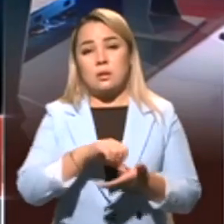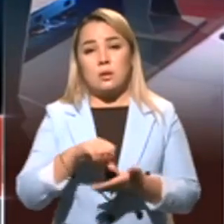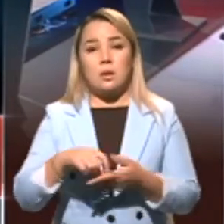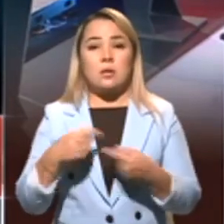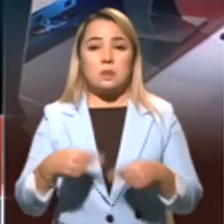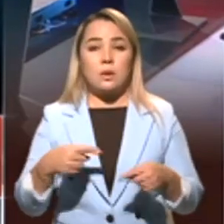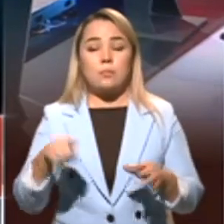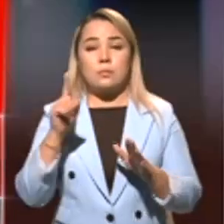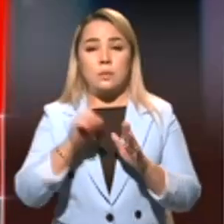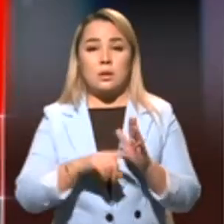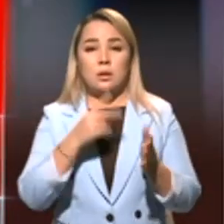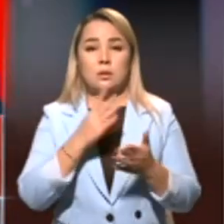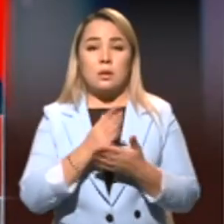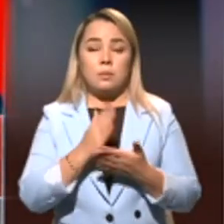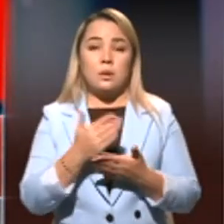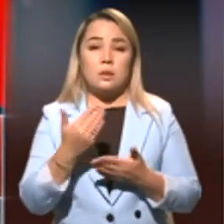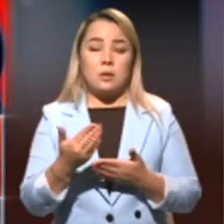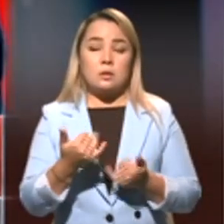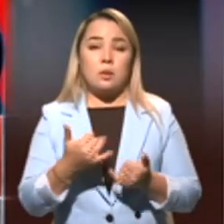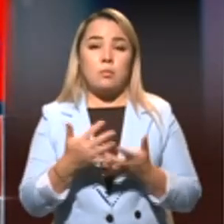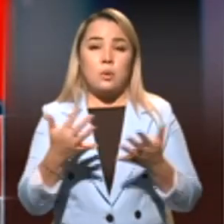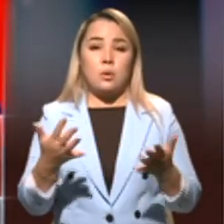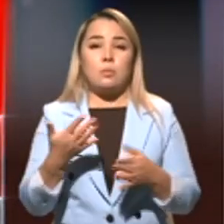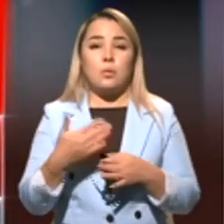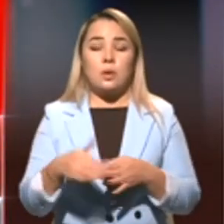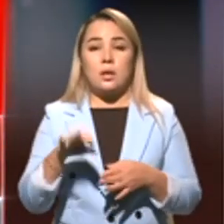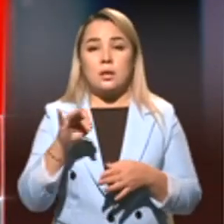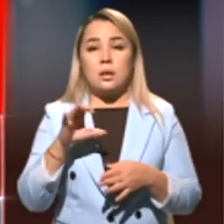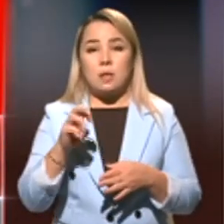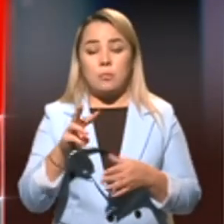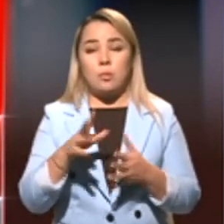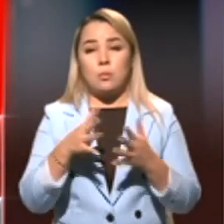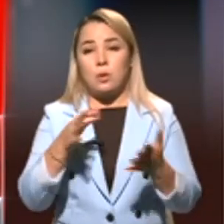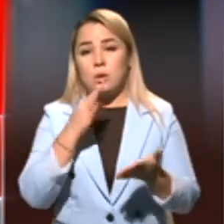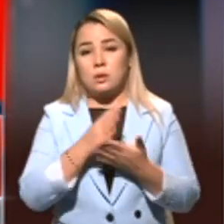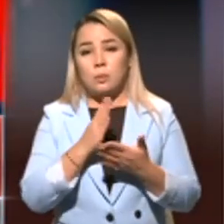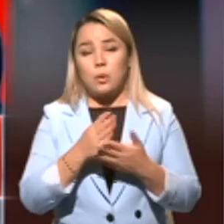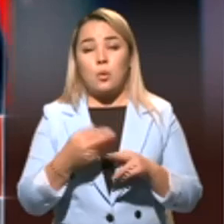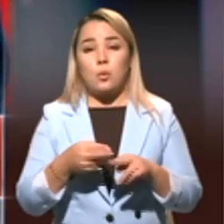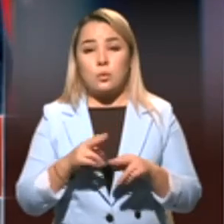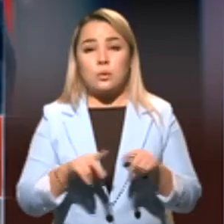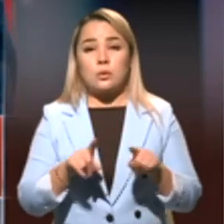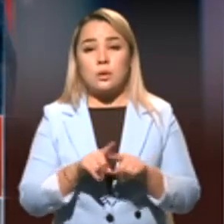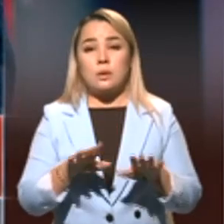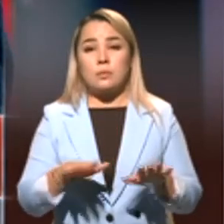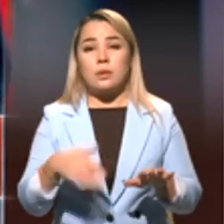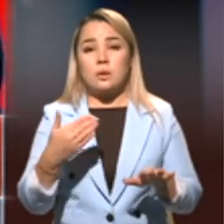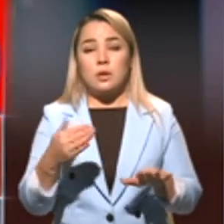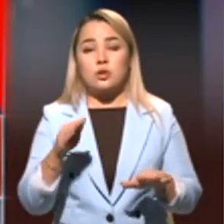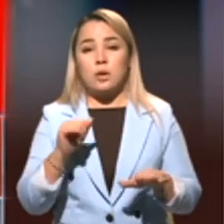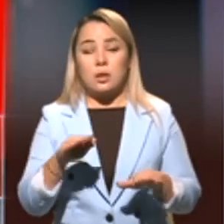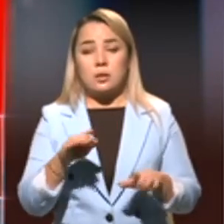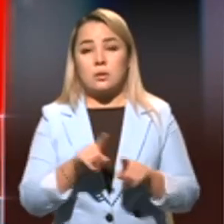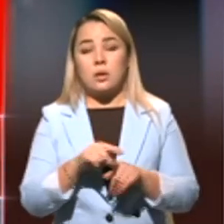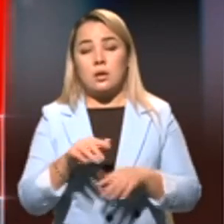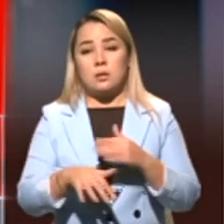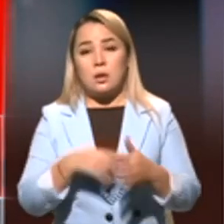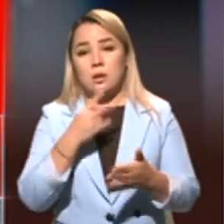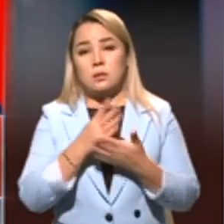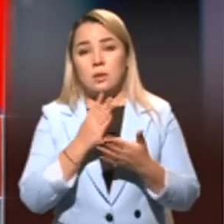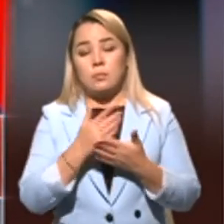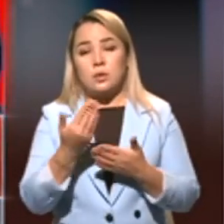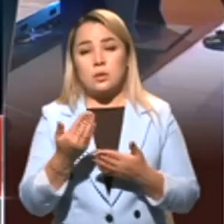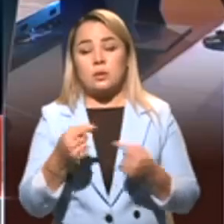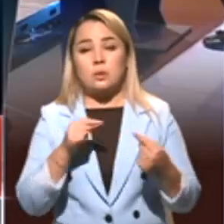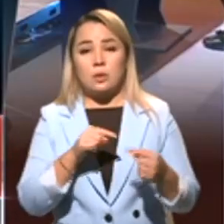жаңа сенімдерде болды аракідік, бірақ басым көпшілік сол ислам көзқарасында болды. Сондықтан да бұл жерде енді жат діни ағым дегеніміз ол